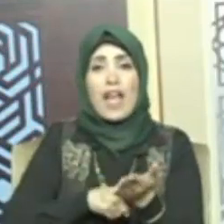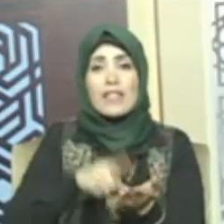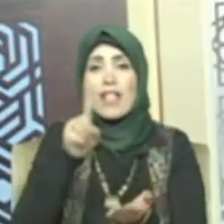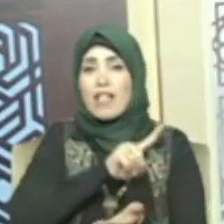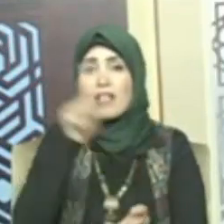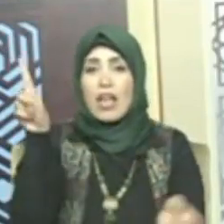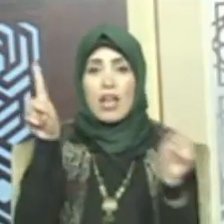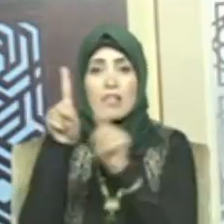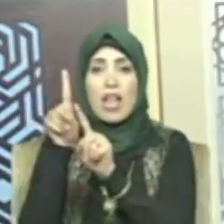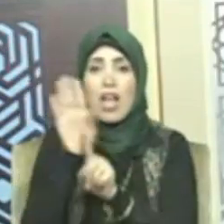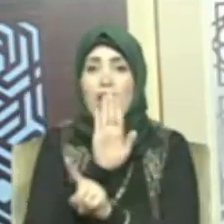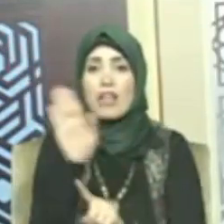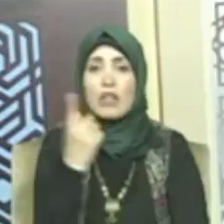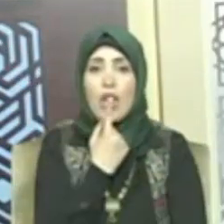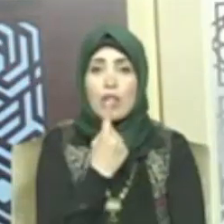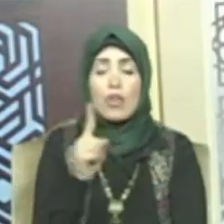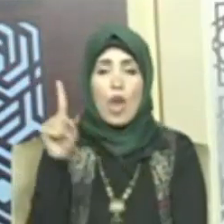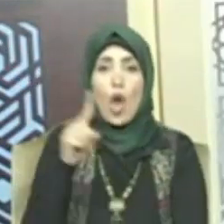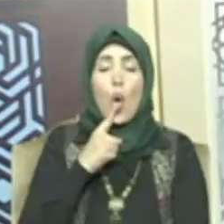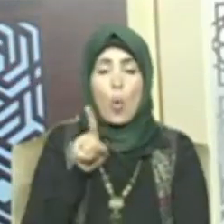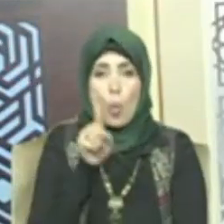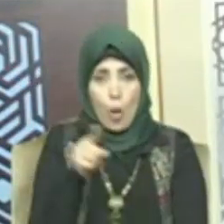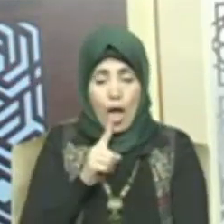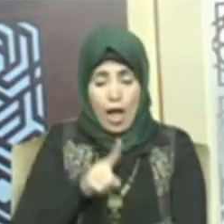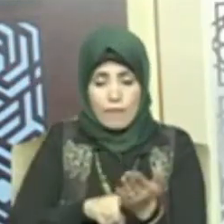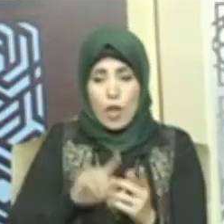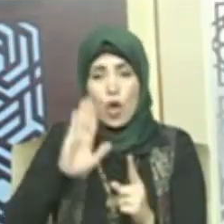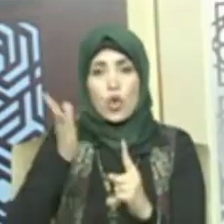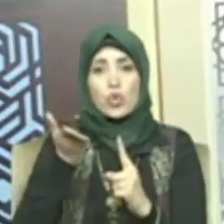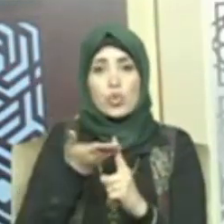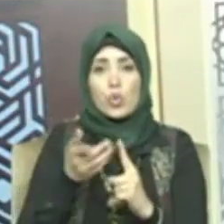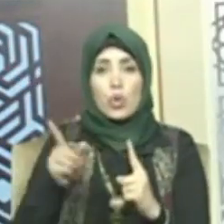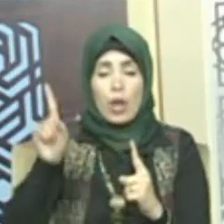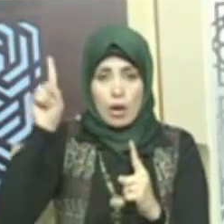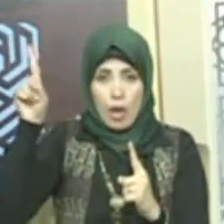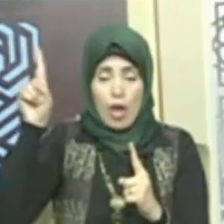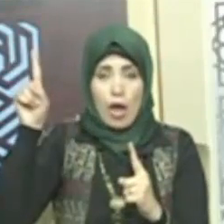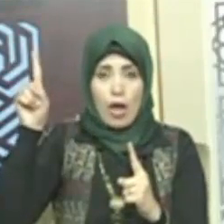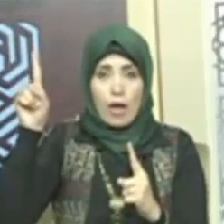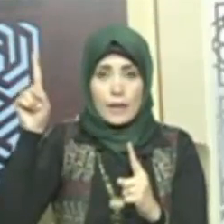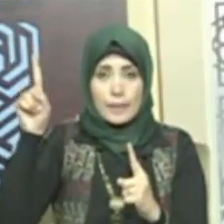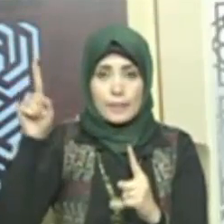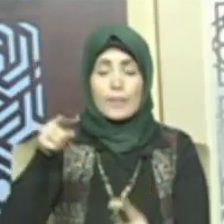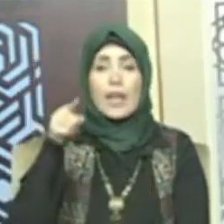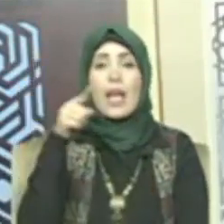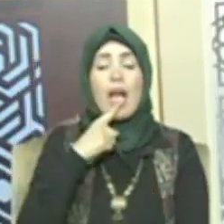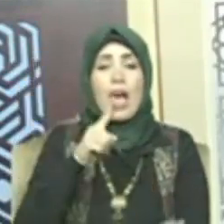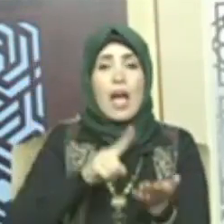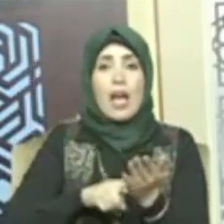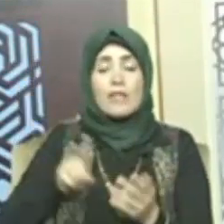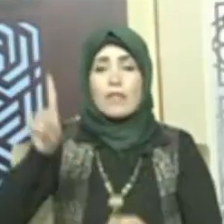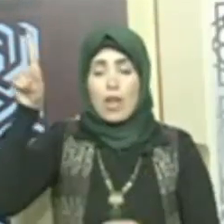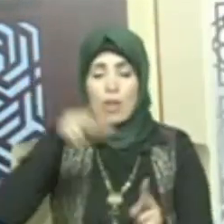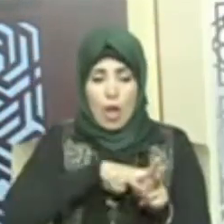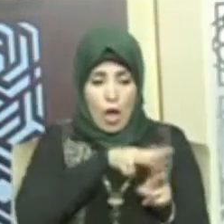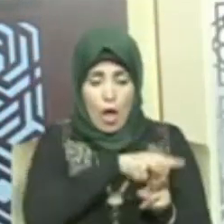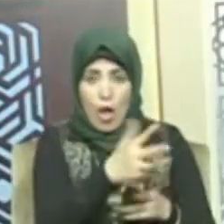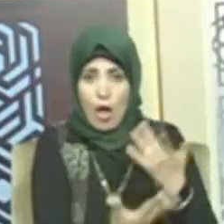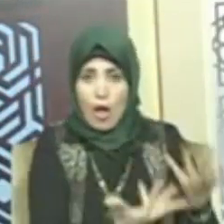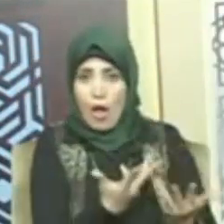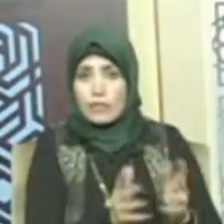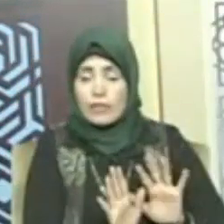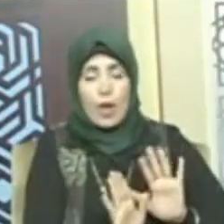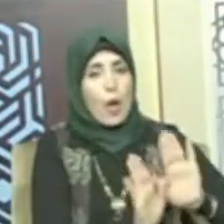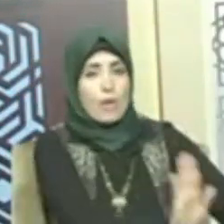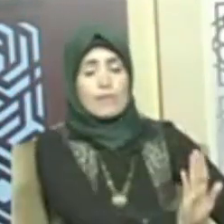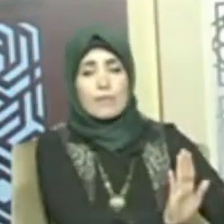إلا الله وأني رسول الله أن الله حرم جسده على النار.